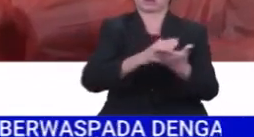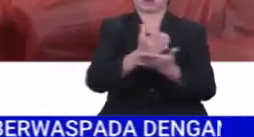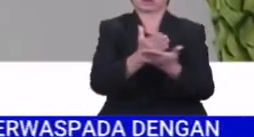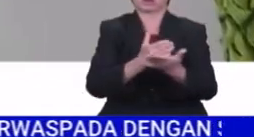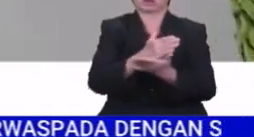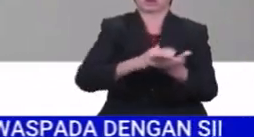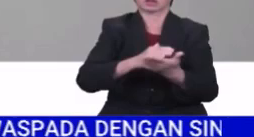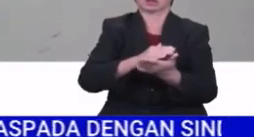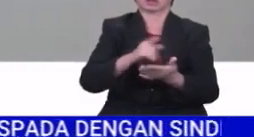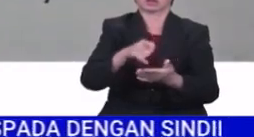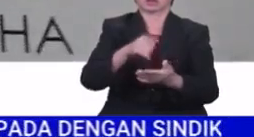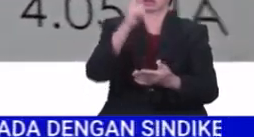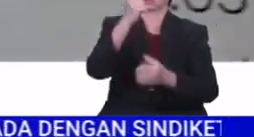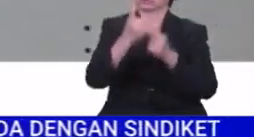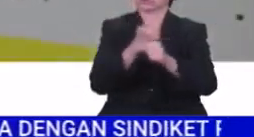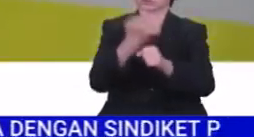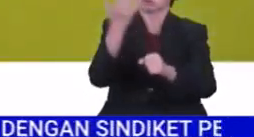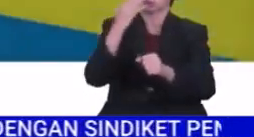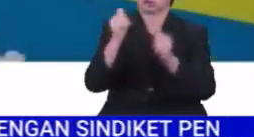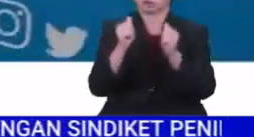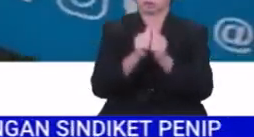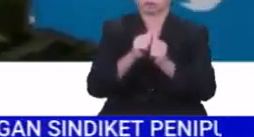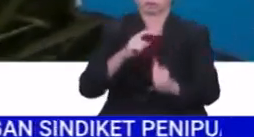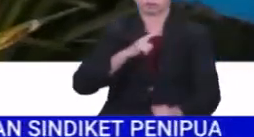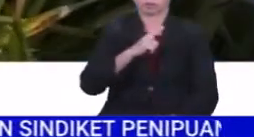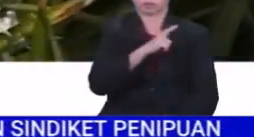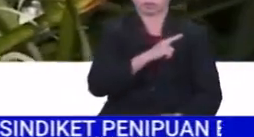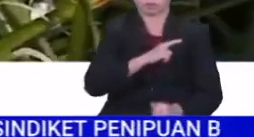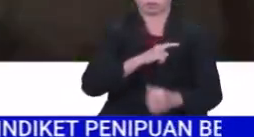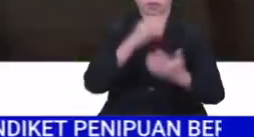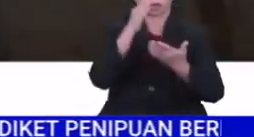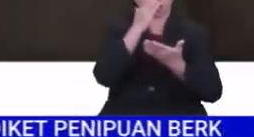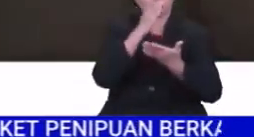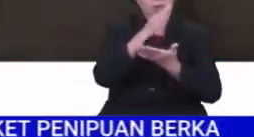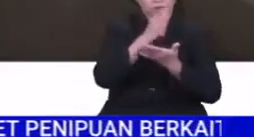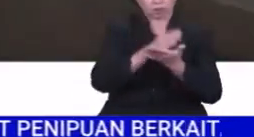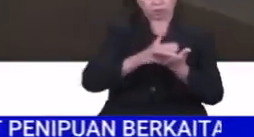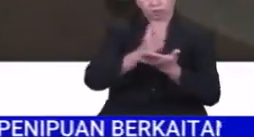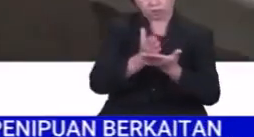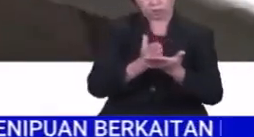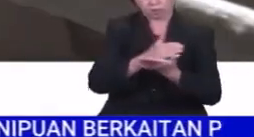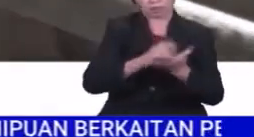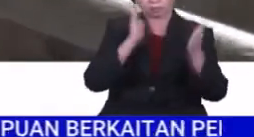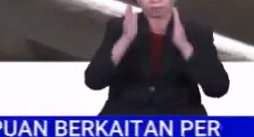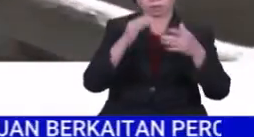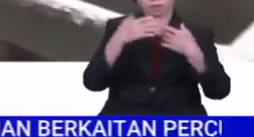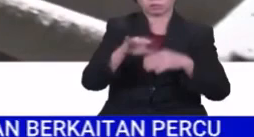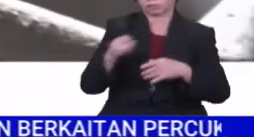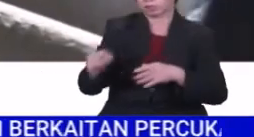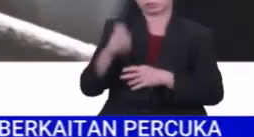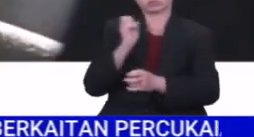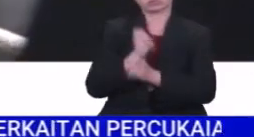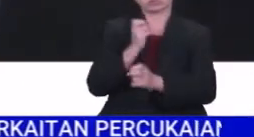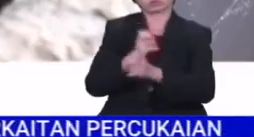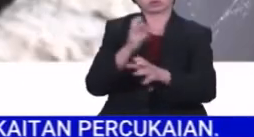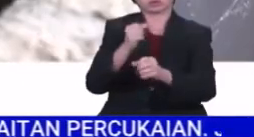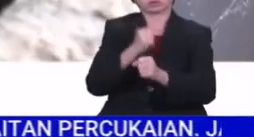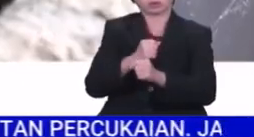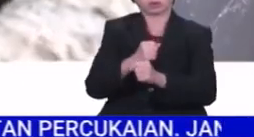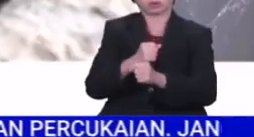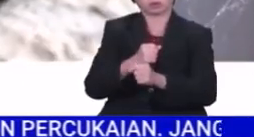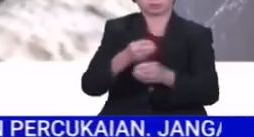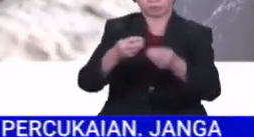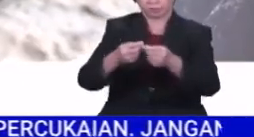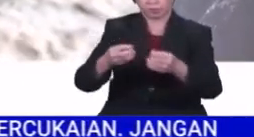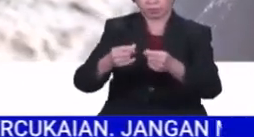lalu dengan kerjasama lembaga Perindustrian denas Malaysia Yus lepas mengalami kesukaran mendapatkan